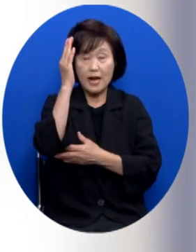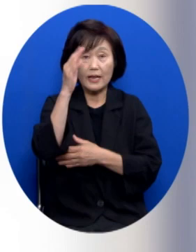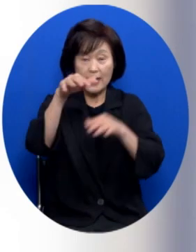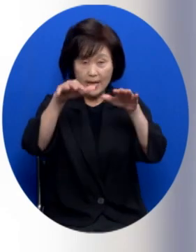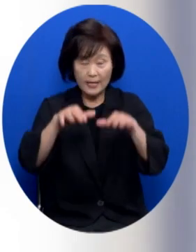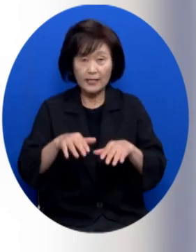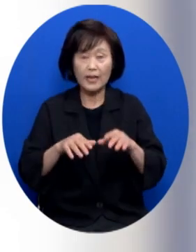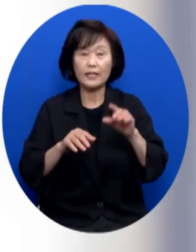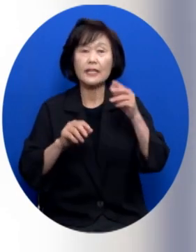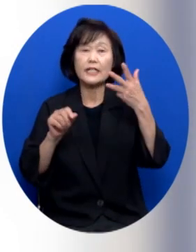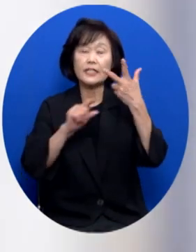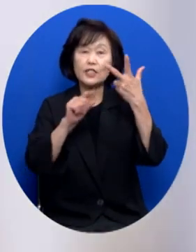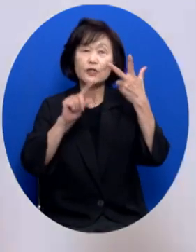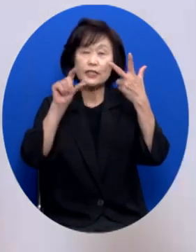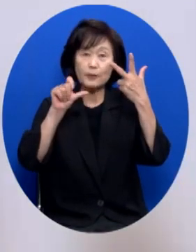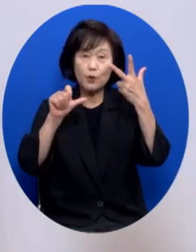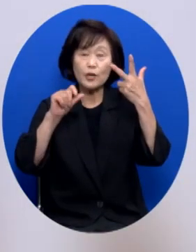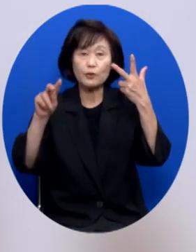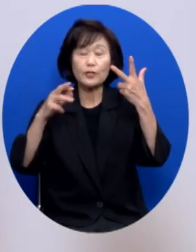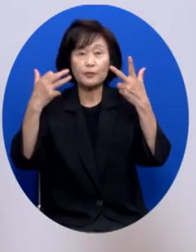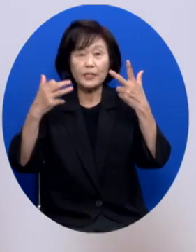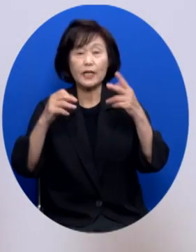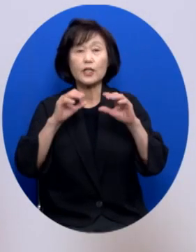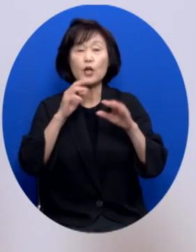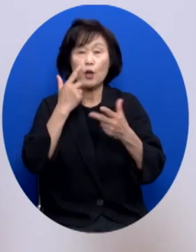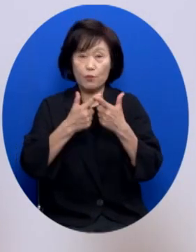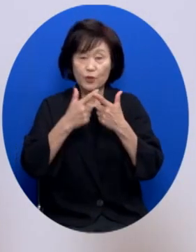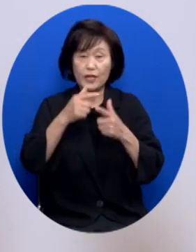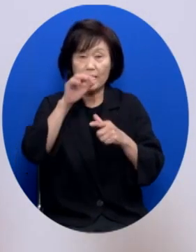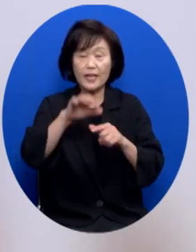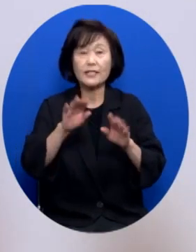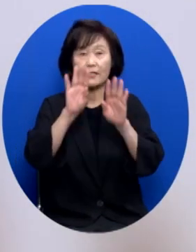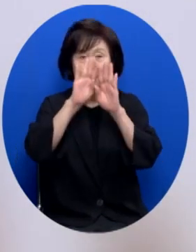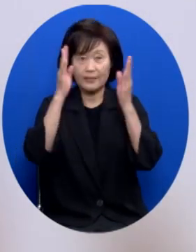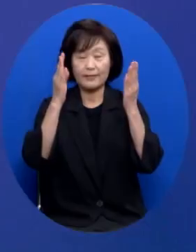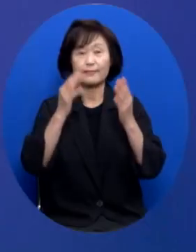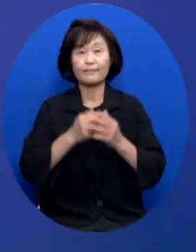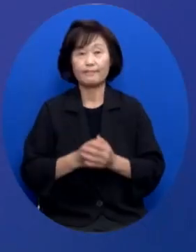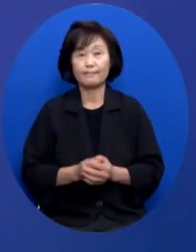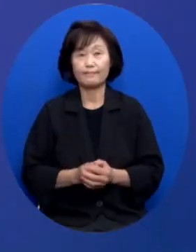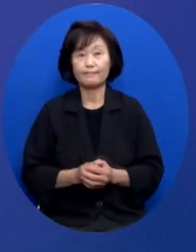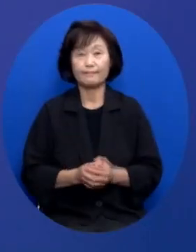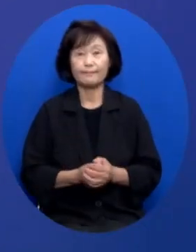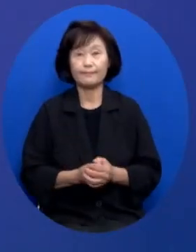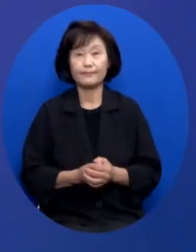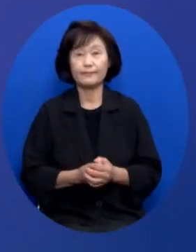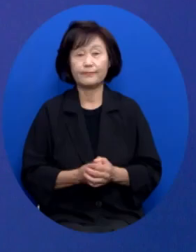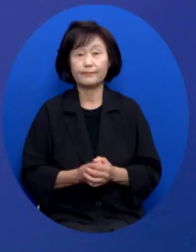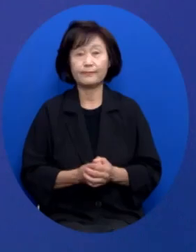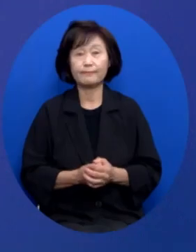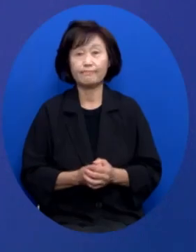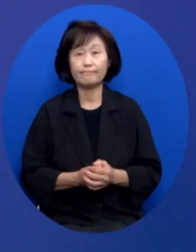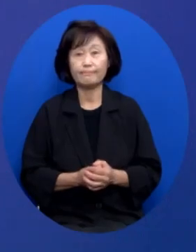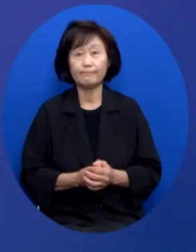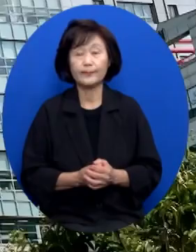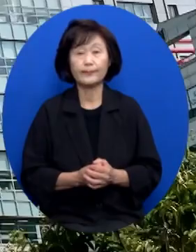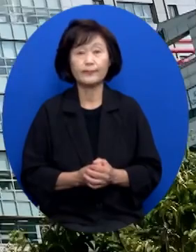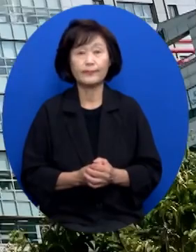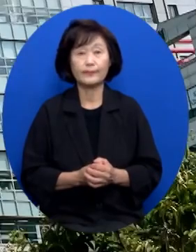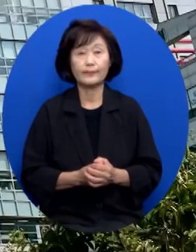오는 15일부터 17일까지 부산 세계로교회에서 진행됩니다. 오늘의 주요 단신입니다.